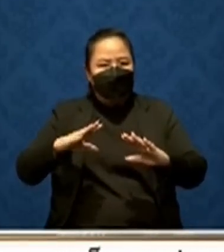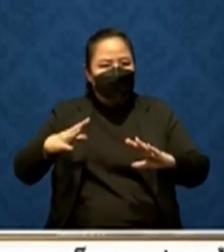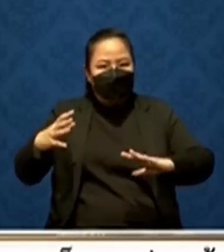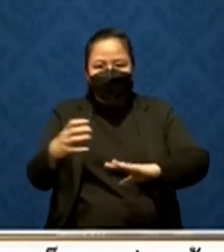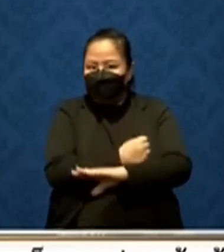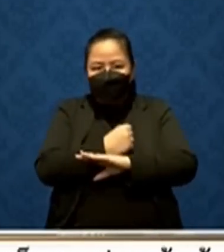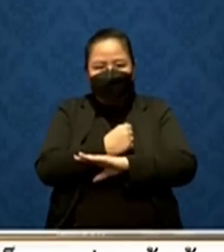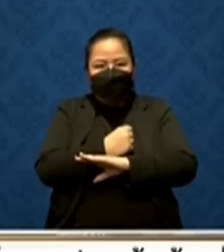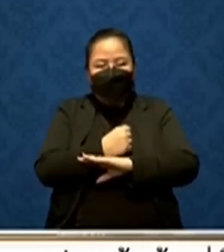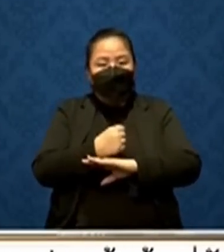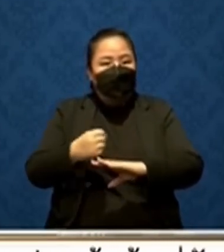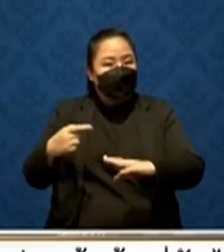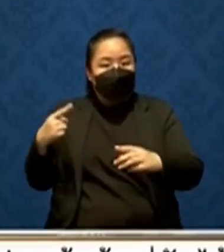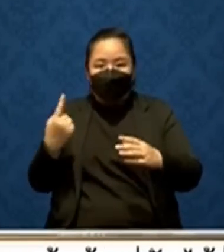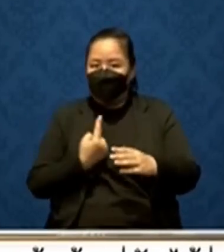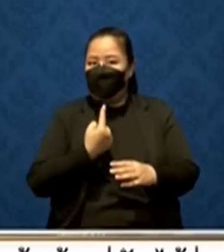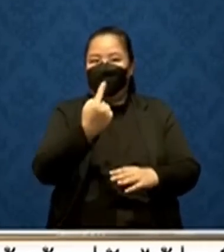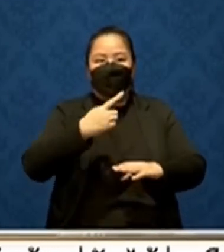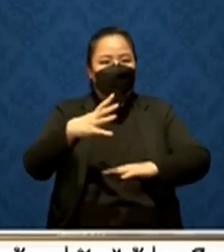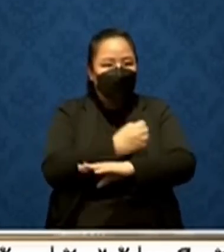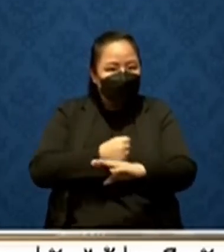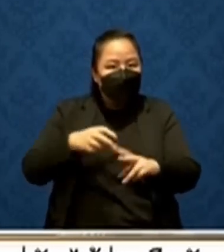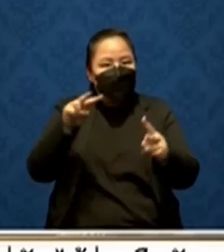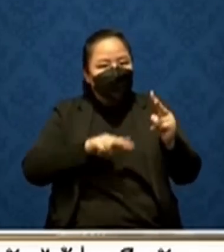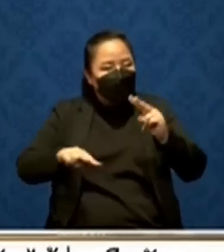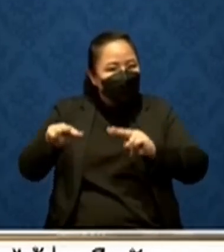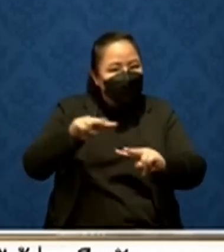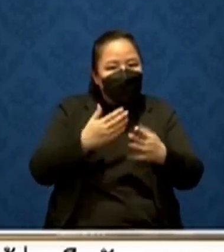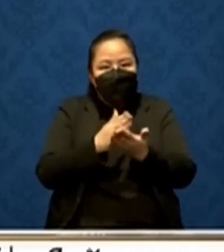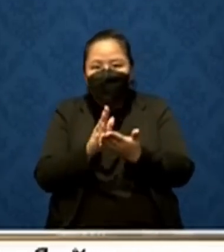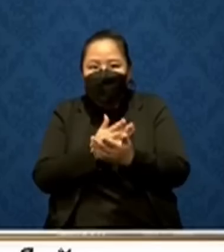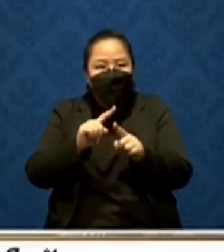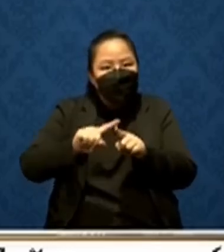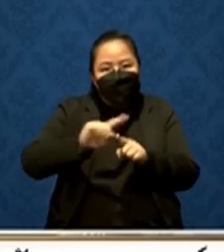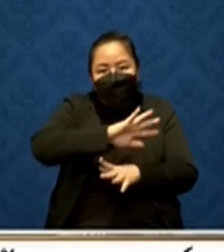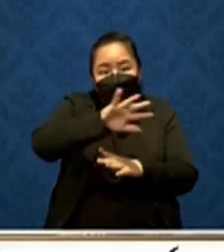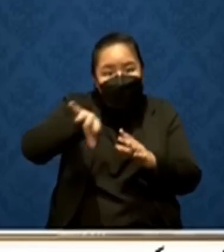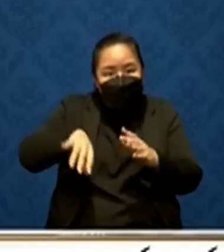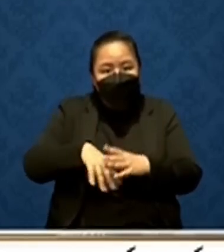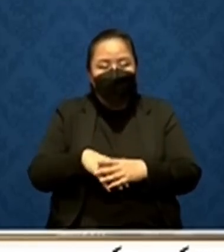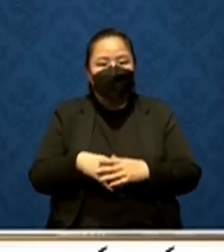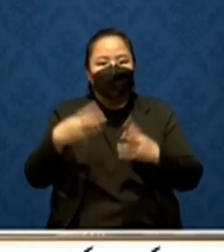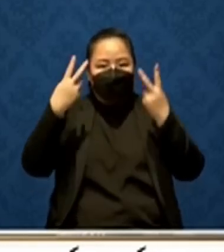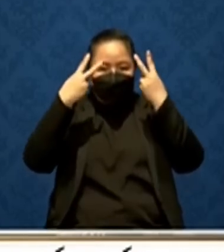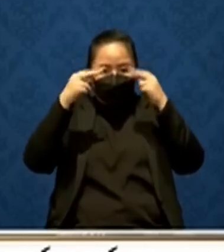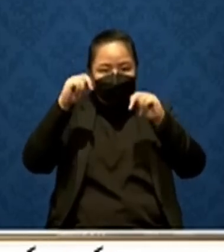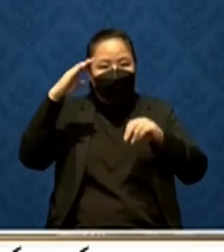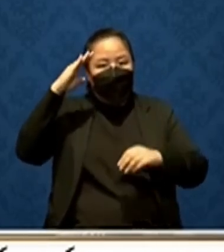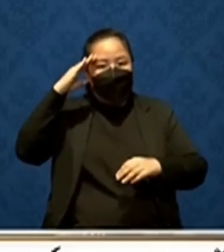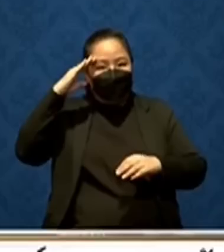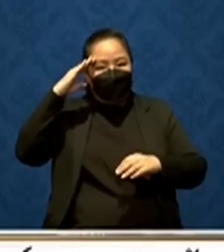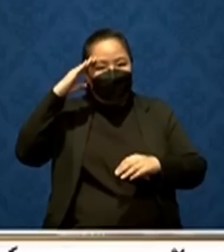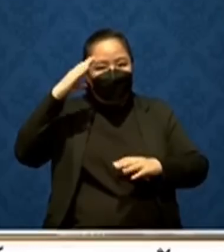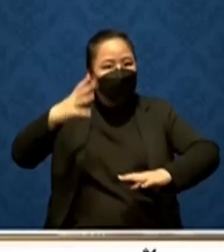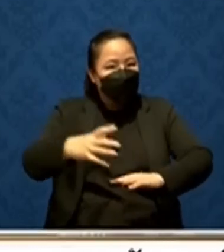ถาดอำนาจอธิปไตยที่แบ่งเป็นอำนาจบริหารอำนาจตุลาการอำนาจทางนิติบัญญัติพลเอกประยุทธ์และพวกใช้พวก